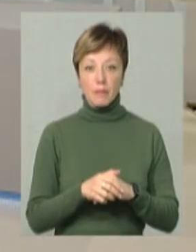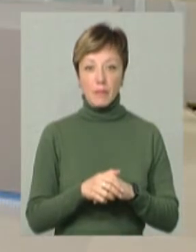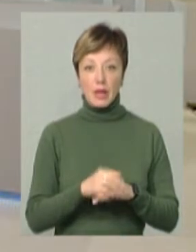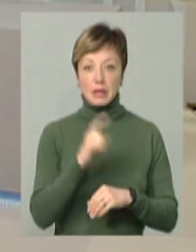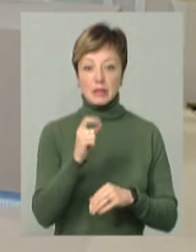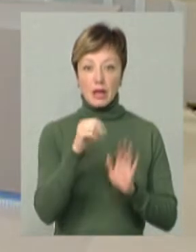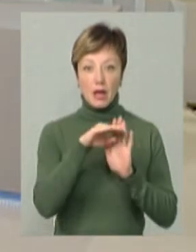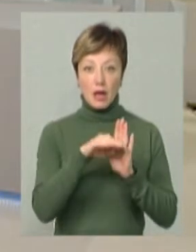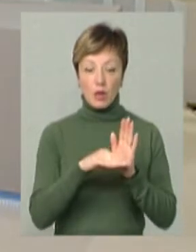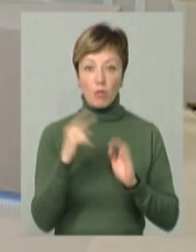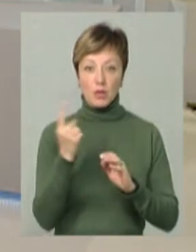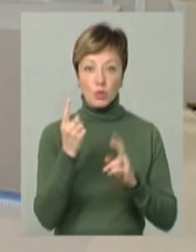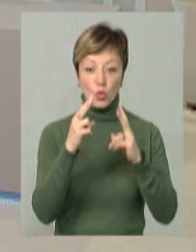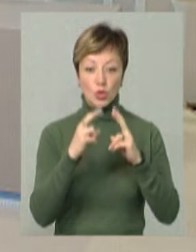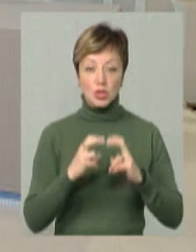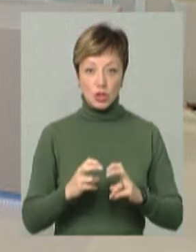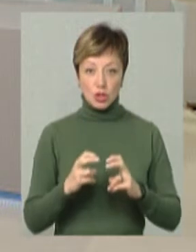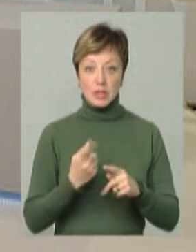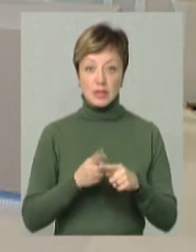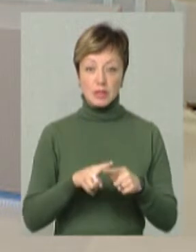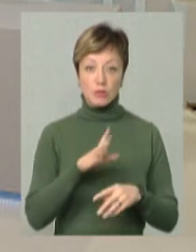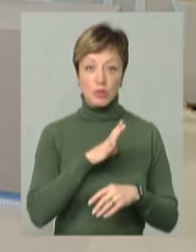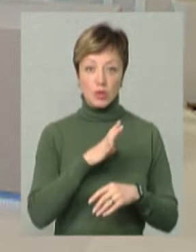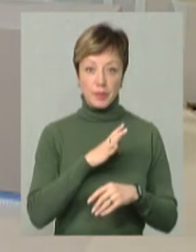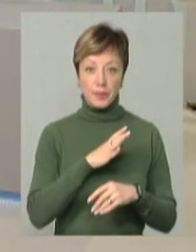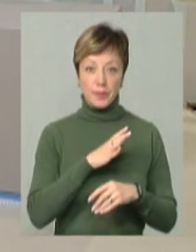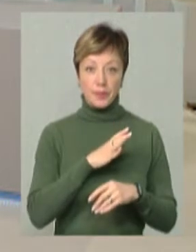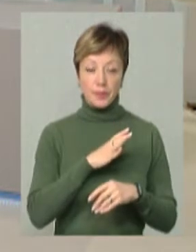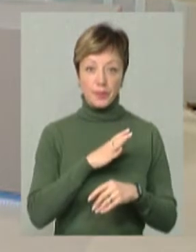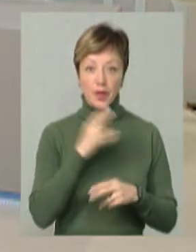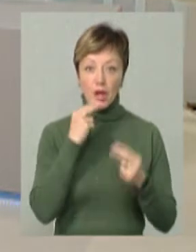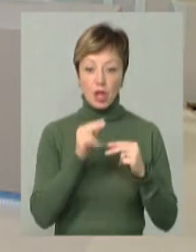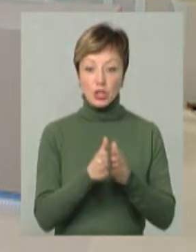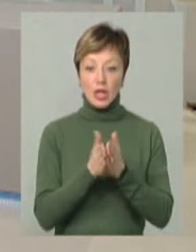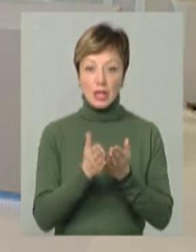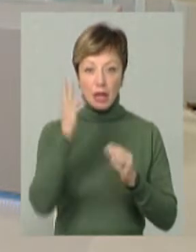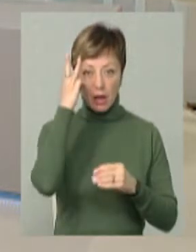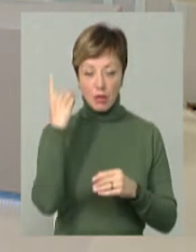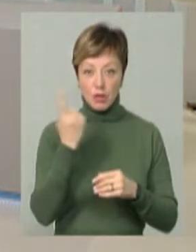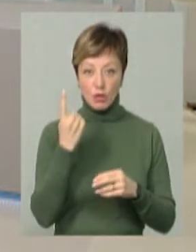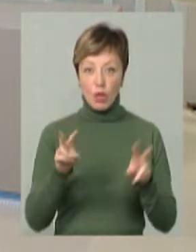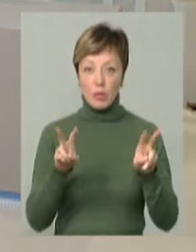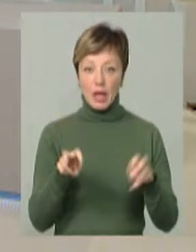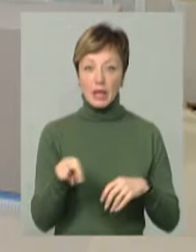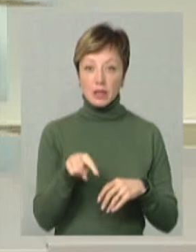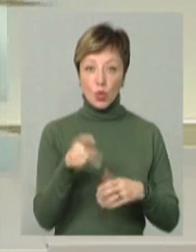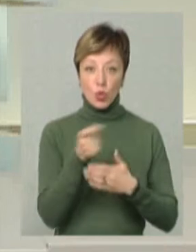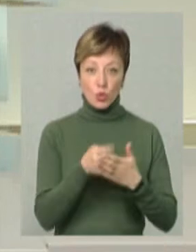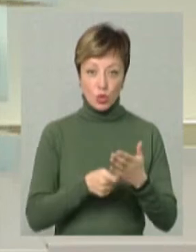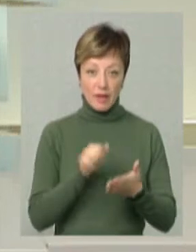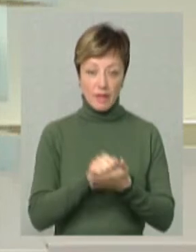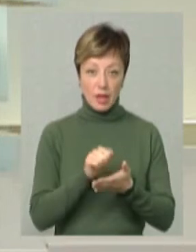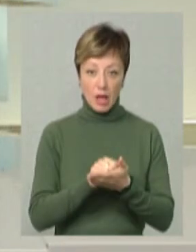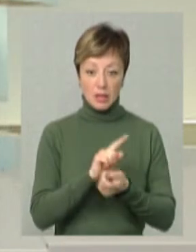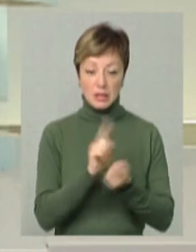за рейтингом обласного дослідження це були «Краща книга Хмельниччини» у номінації «Літературно-художнє